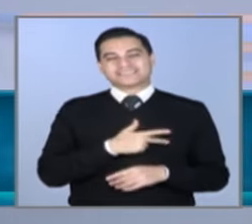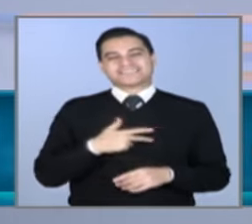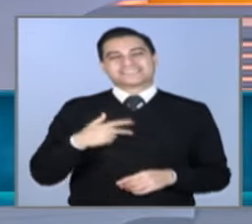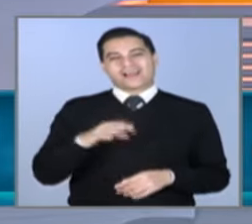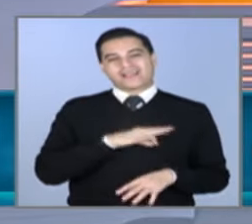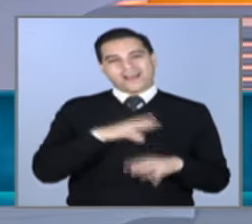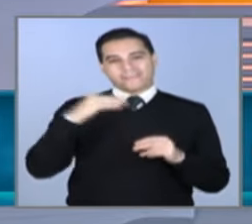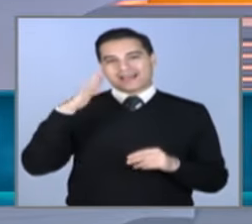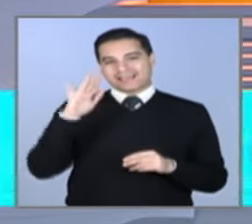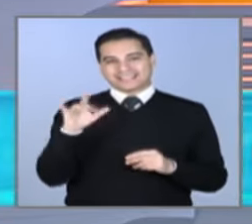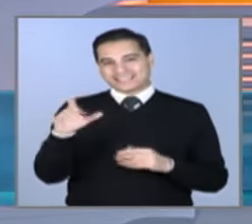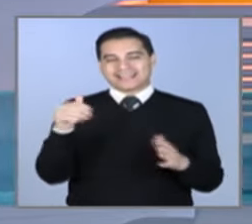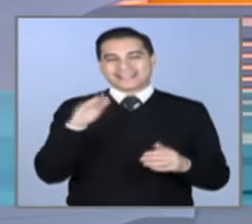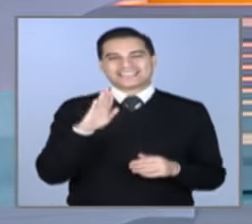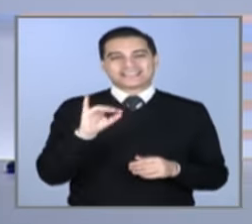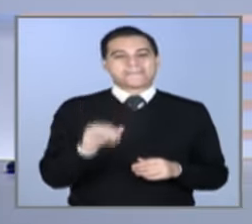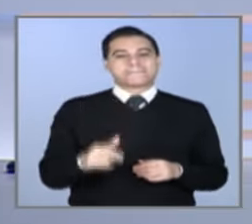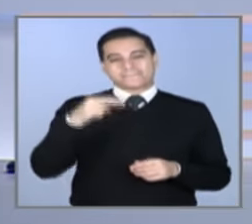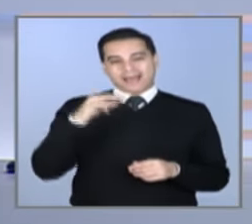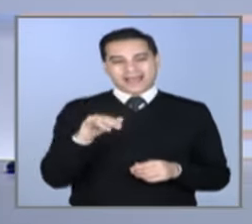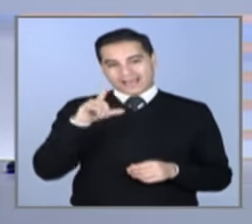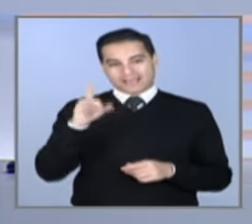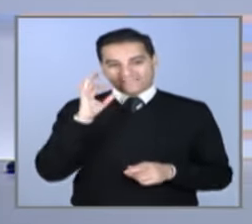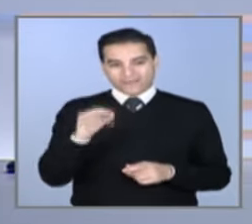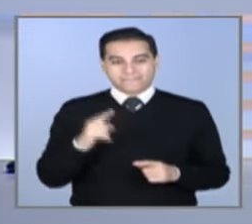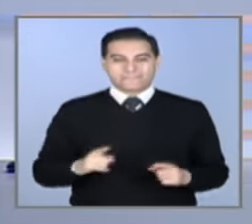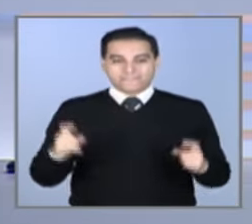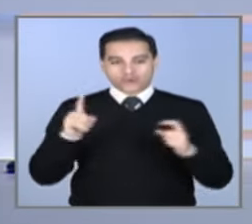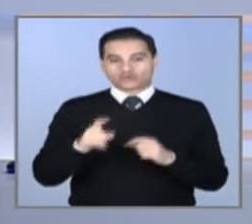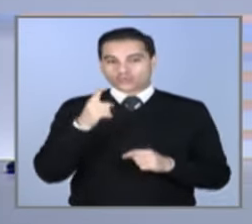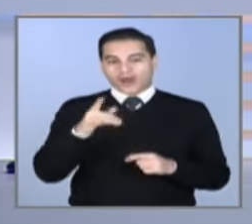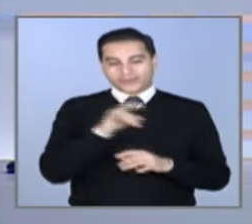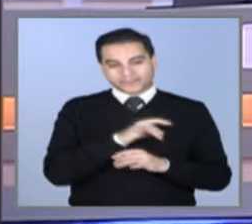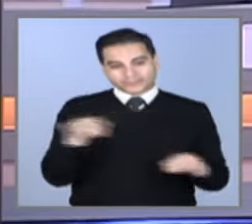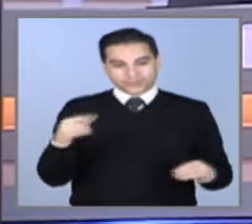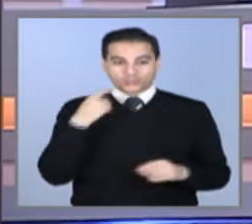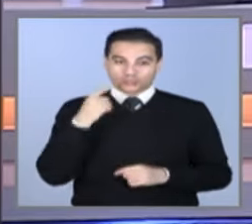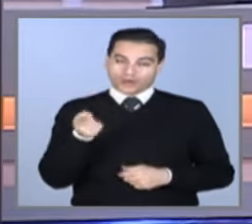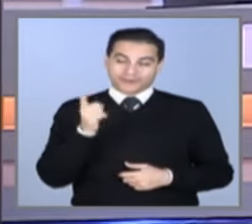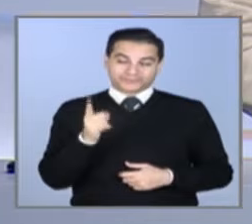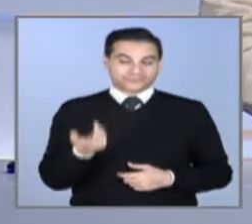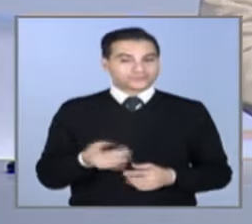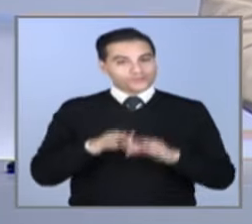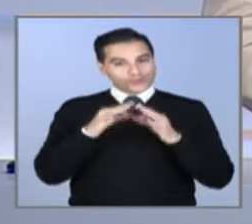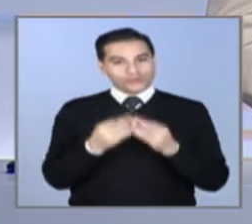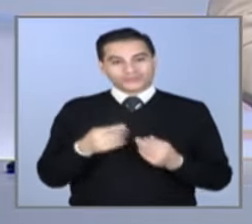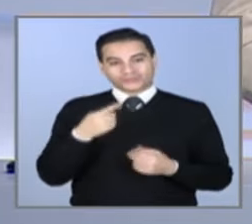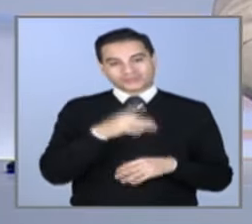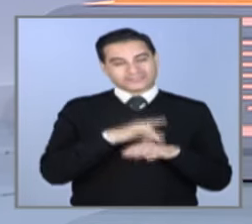حسين اسماعيل. يعني ماتش زي ده ممكن يضيع منك في سؤال زي ده. عيلة